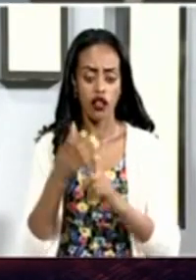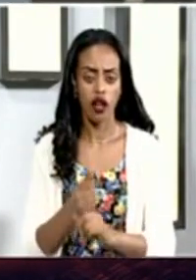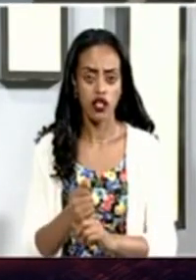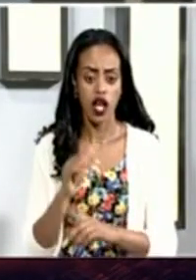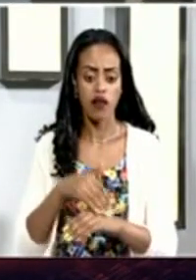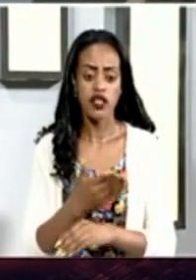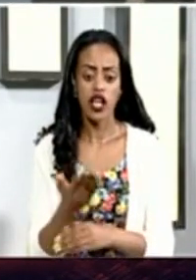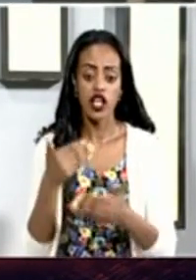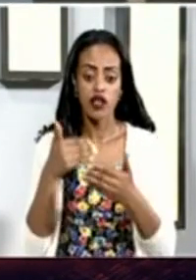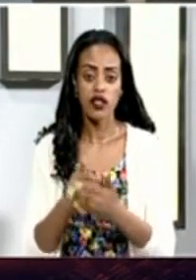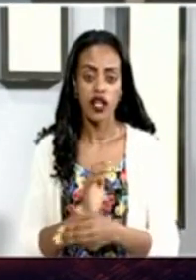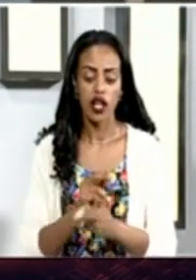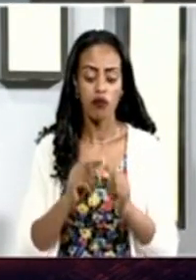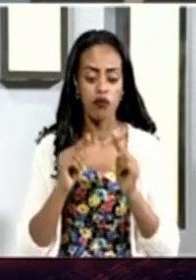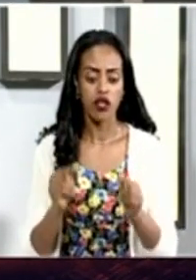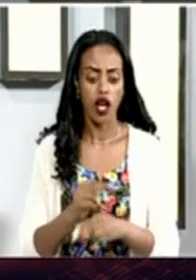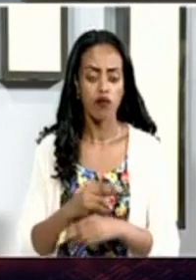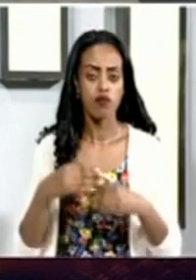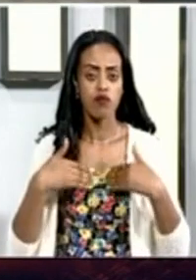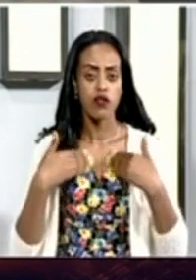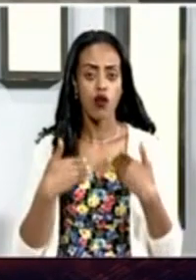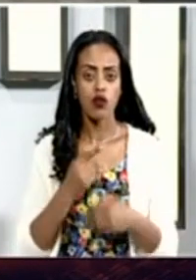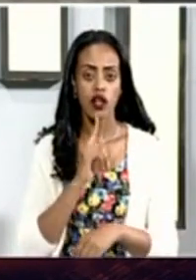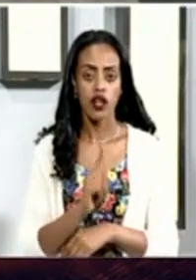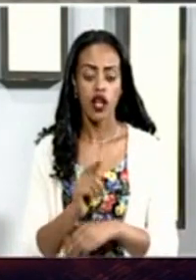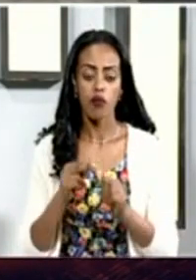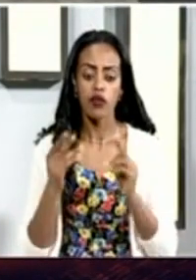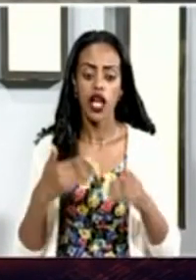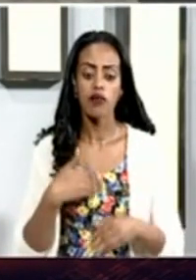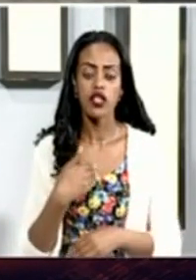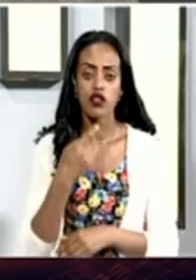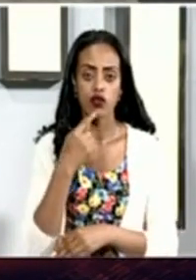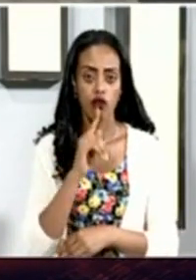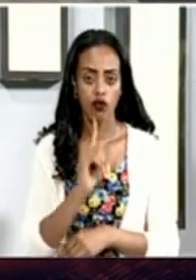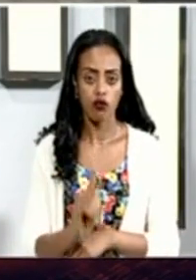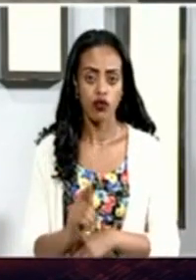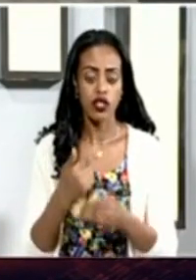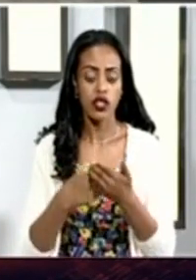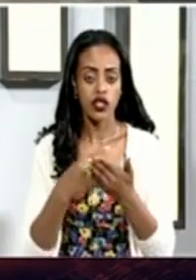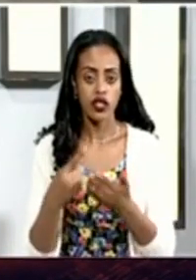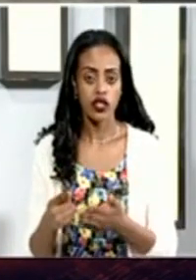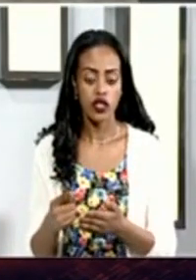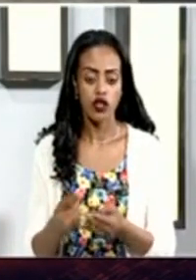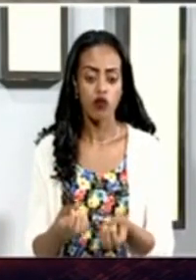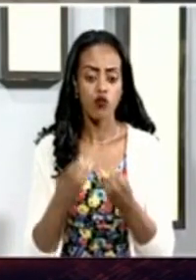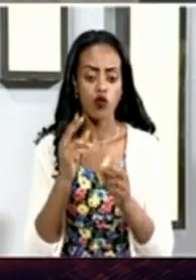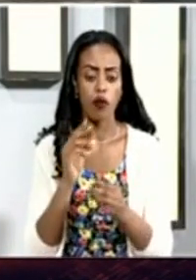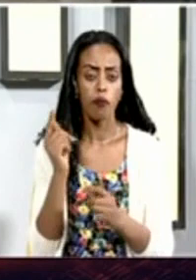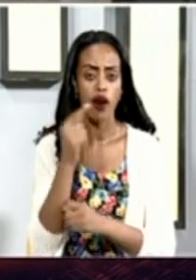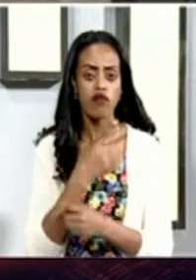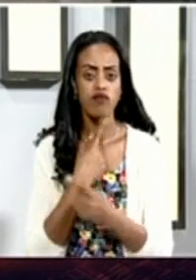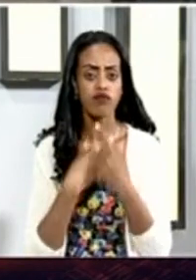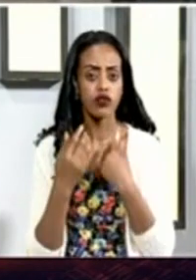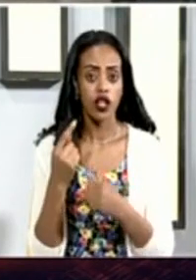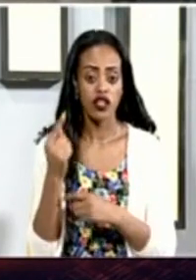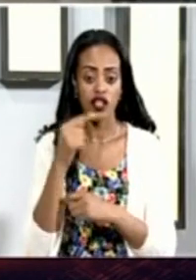أوزنا قرزيتن متسحت لنا بالطعم وسن يولي تحواسنا بتعم دس للي وبتعم دس للي وذي إذا معلتين ونين يرنا أنا خذقنا على